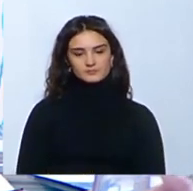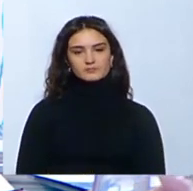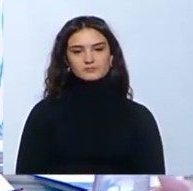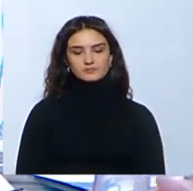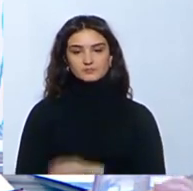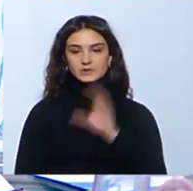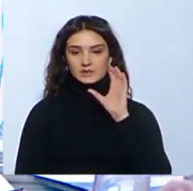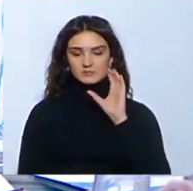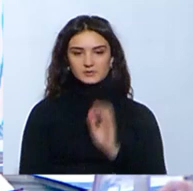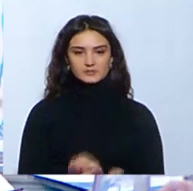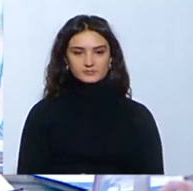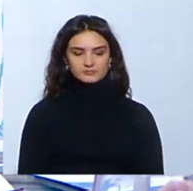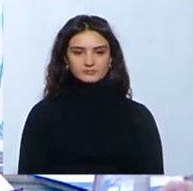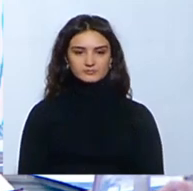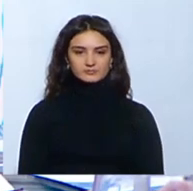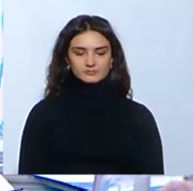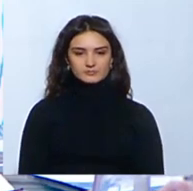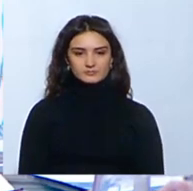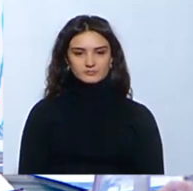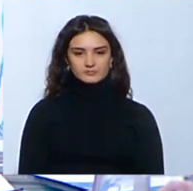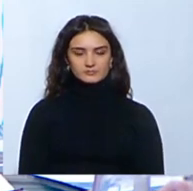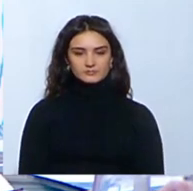გისმენთ ეთერში ხართ.